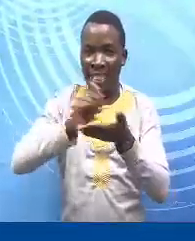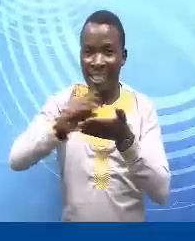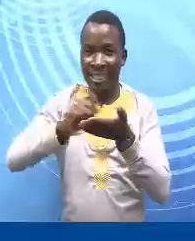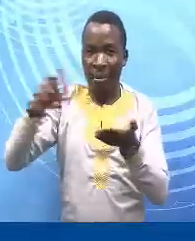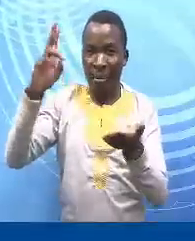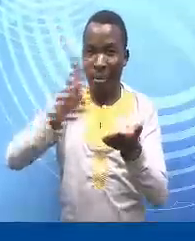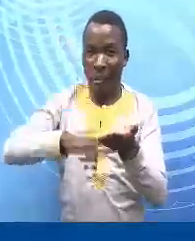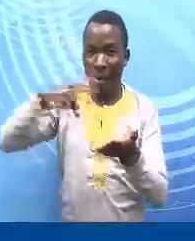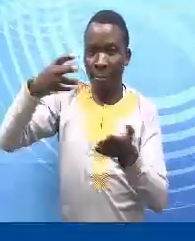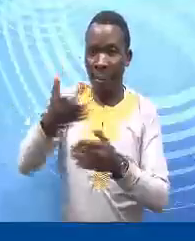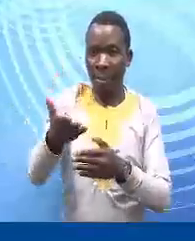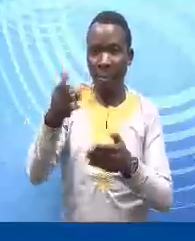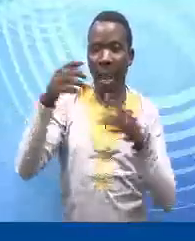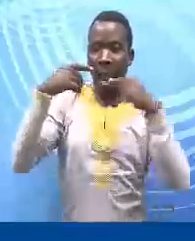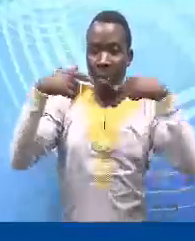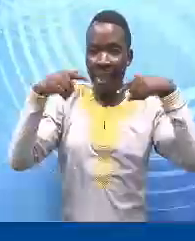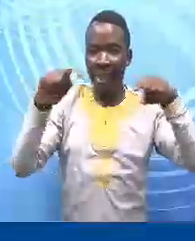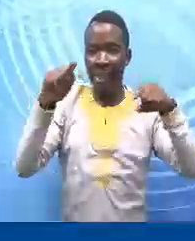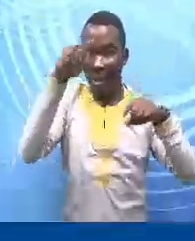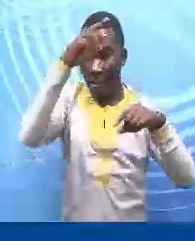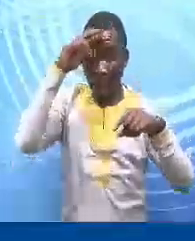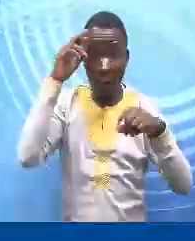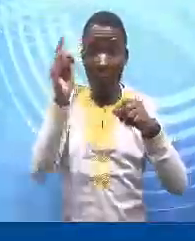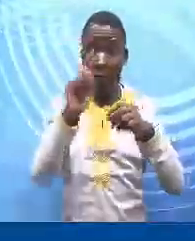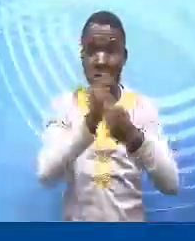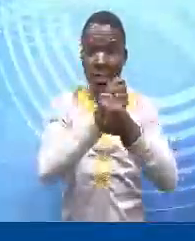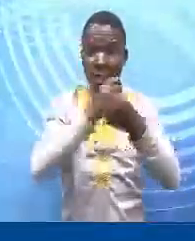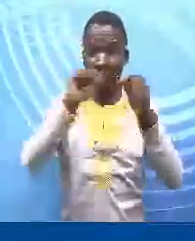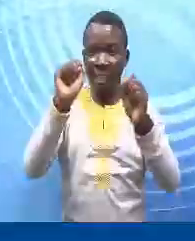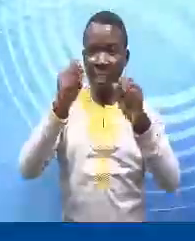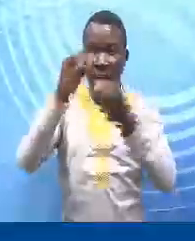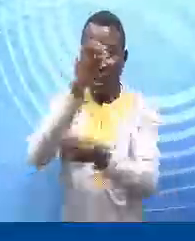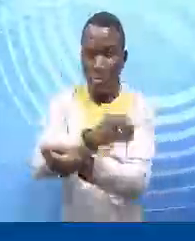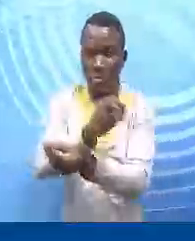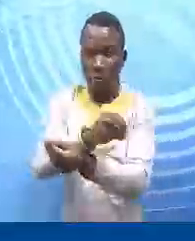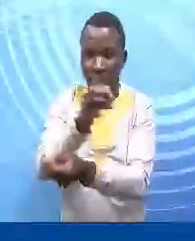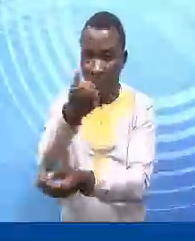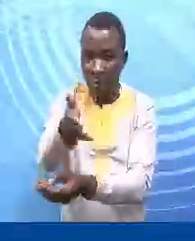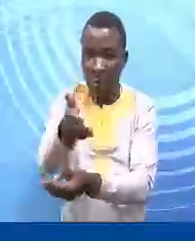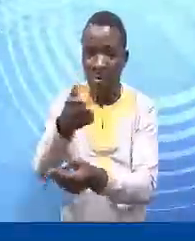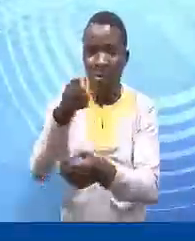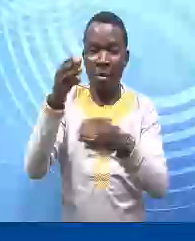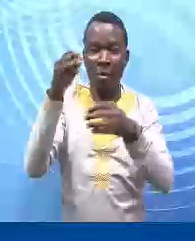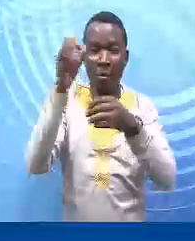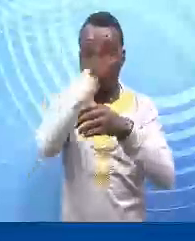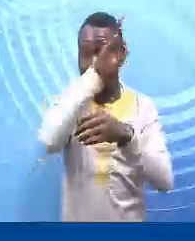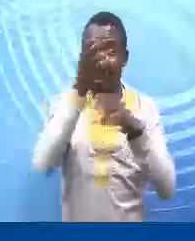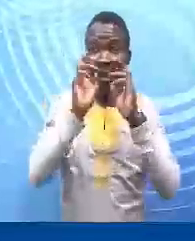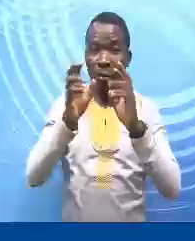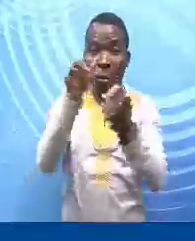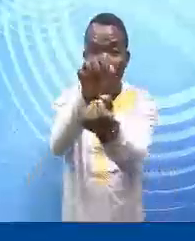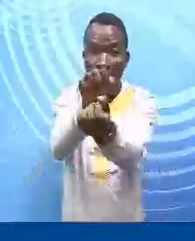z'ibyemeza zihari, bakatangaza ko impamvu atarenganurwa ari ruswa ibiri inyuma. Tutangajwe no kubona bamwambitse amapingo. Ikibyihishe